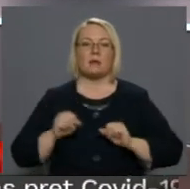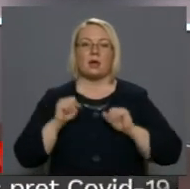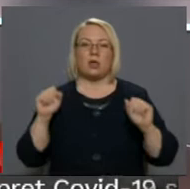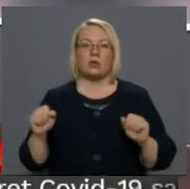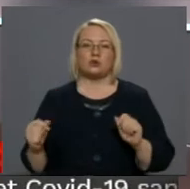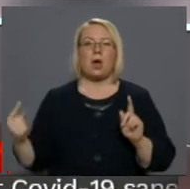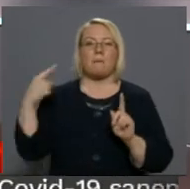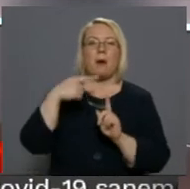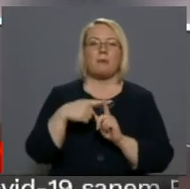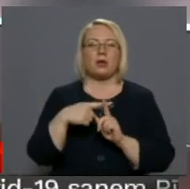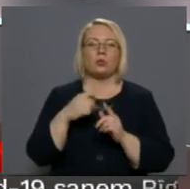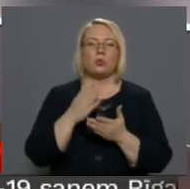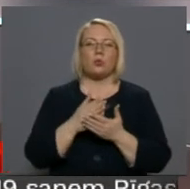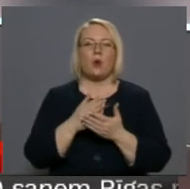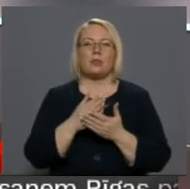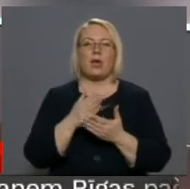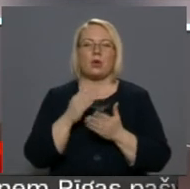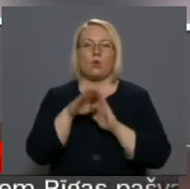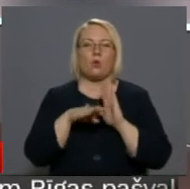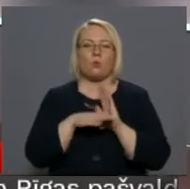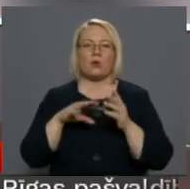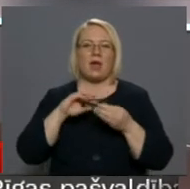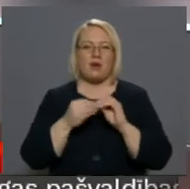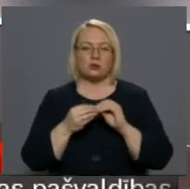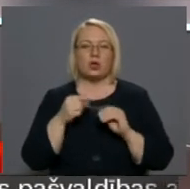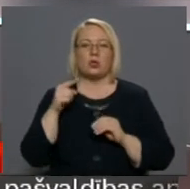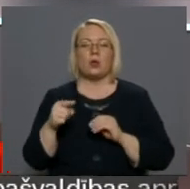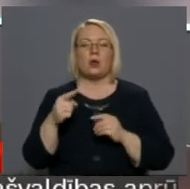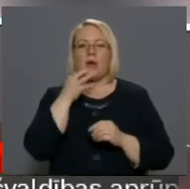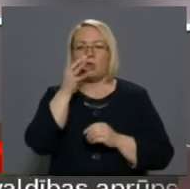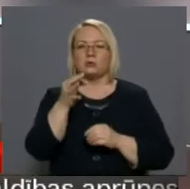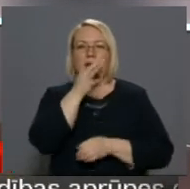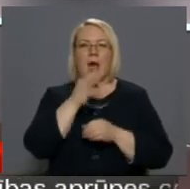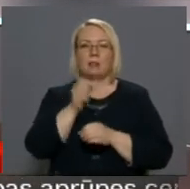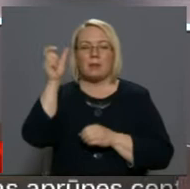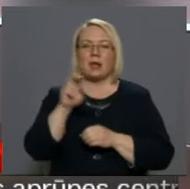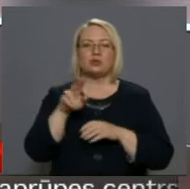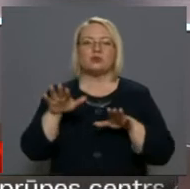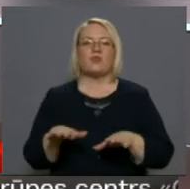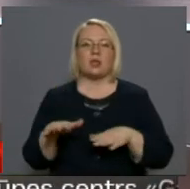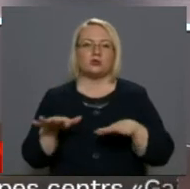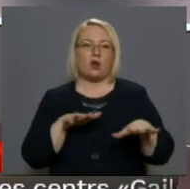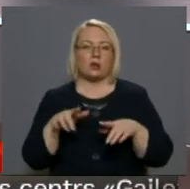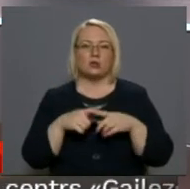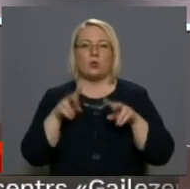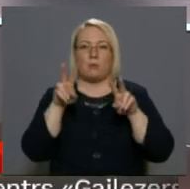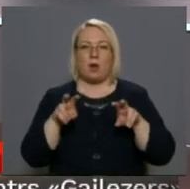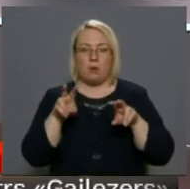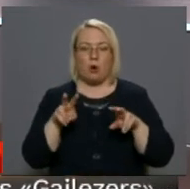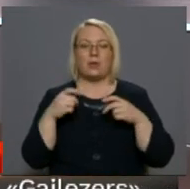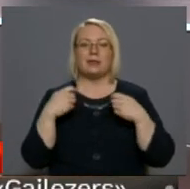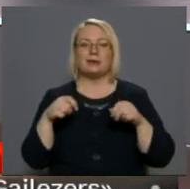papildu noteikumu ievērošana. Toskaitā jānosaka atbildīgais, kurš uz vietas to organizē un pārbauda. Tirdzniecības